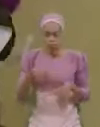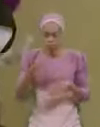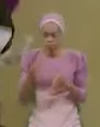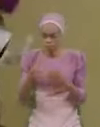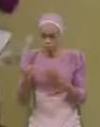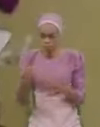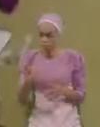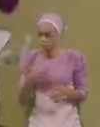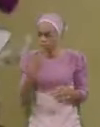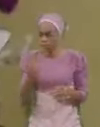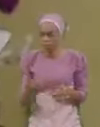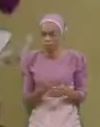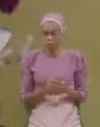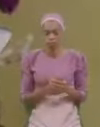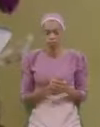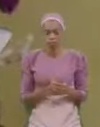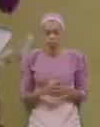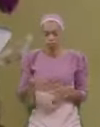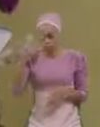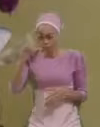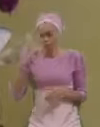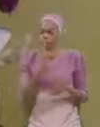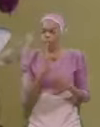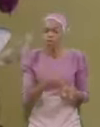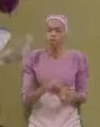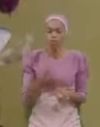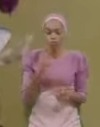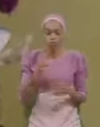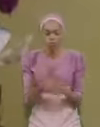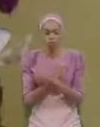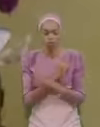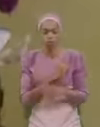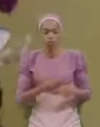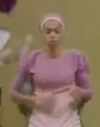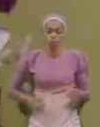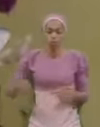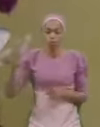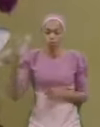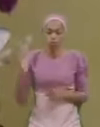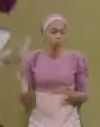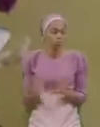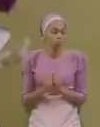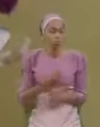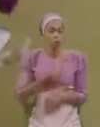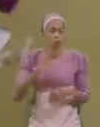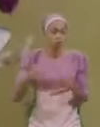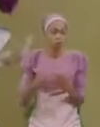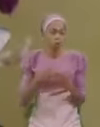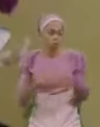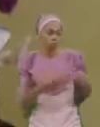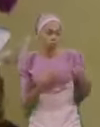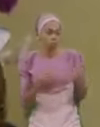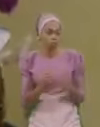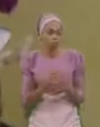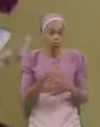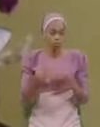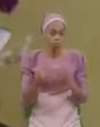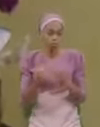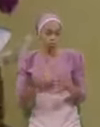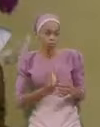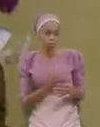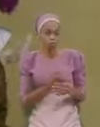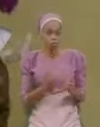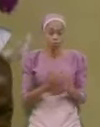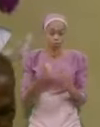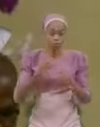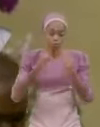il a dit tu aimeras l'Éternel ton Dieu de tout ton cœur tout ton âme de toute ta force